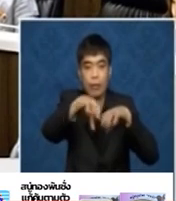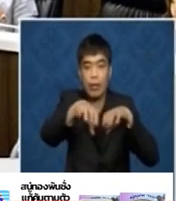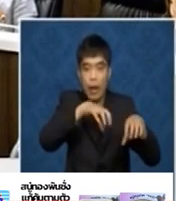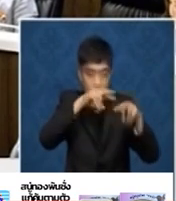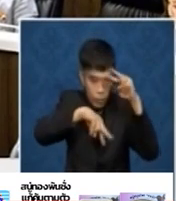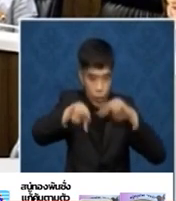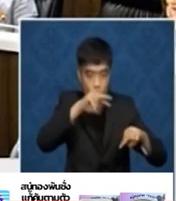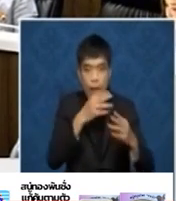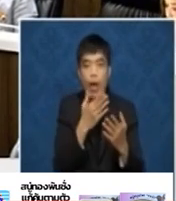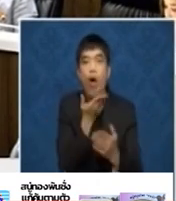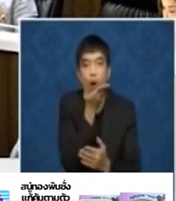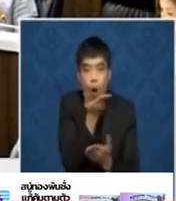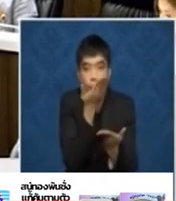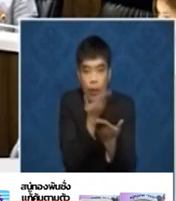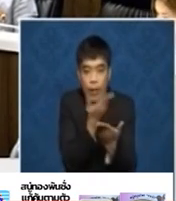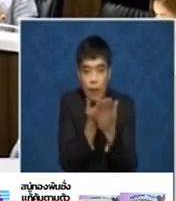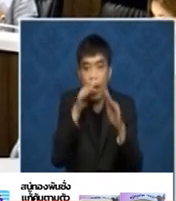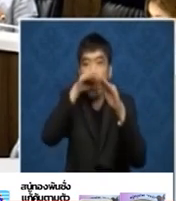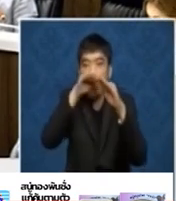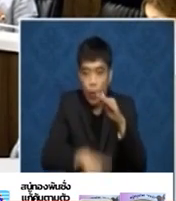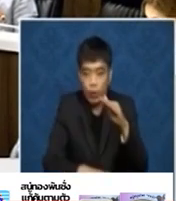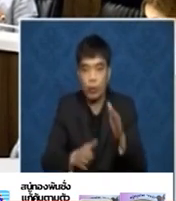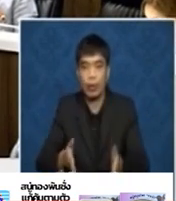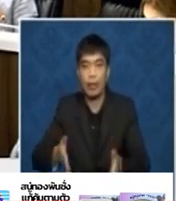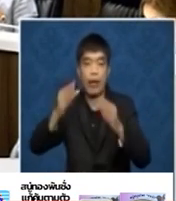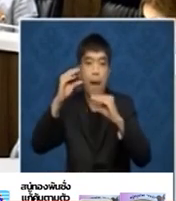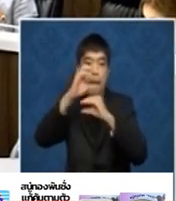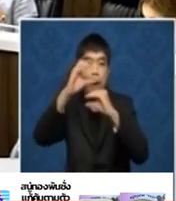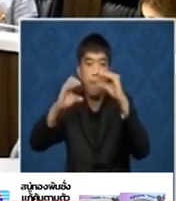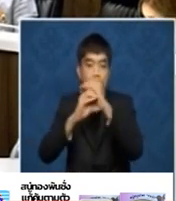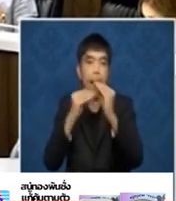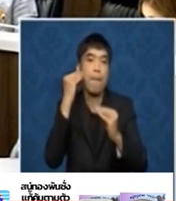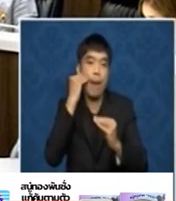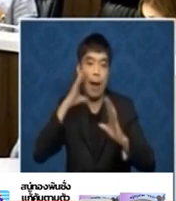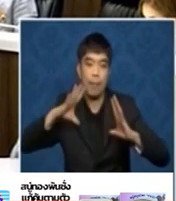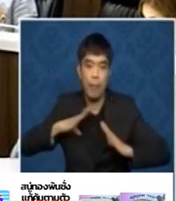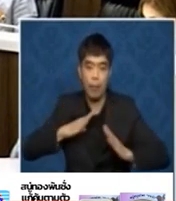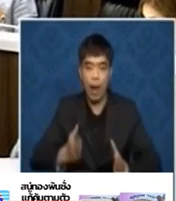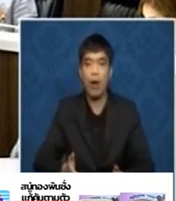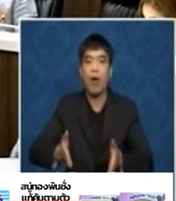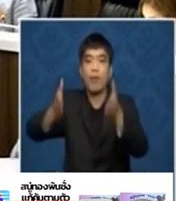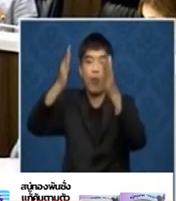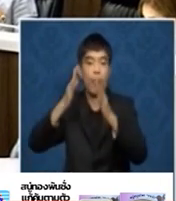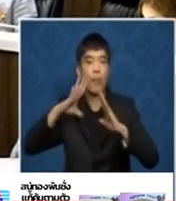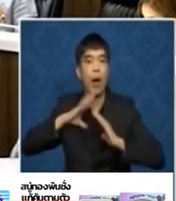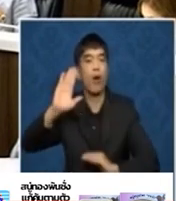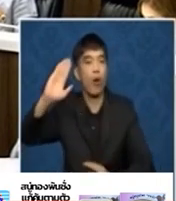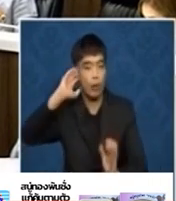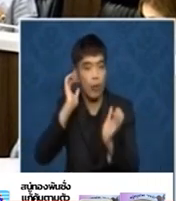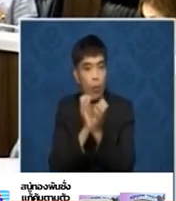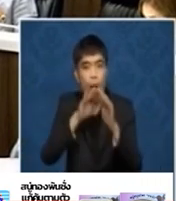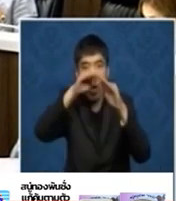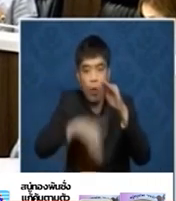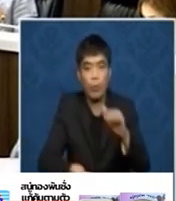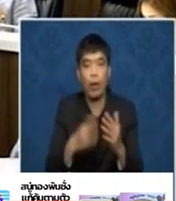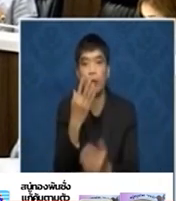ดงบสร้างแฟลตตำรวจนะครับแถวหลัก4จากราว668ล้านบาทเหลือเพียง307